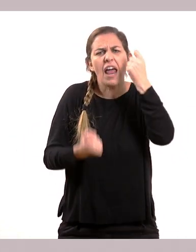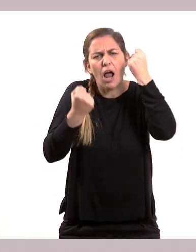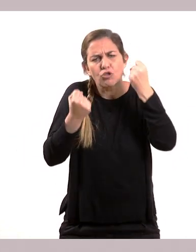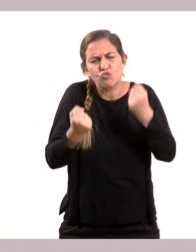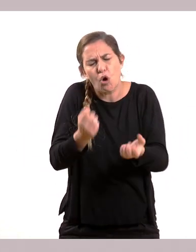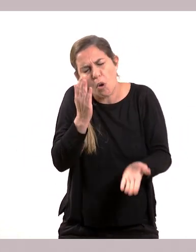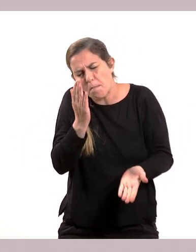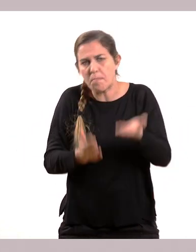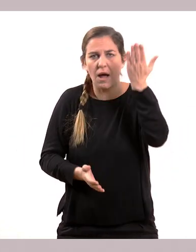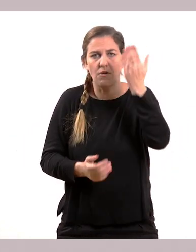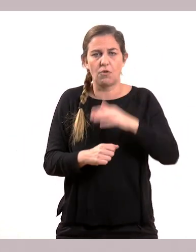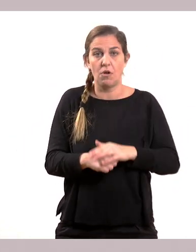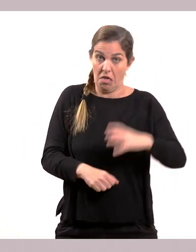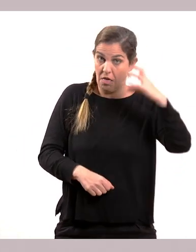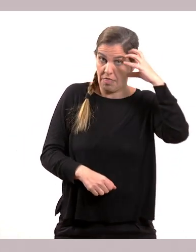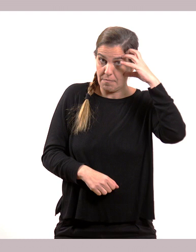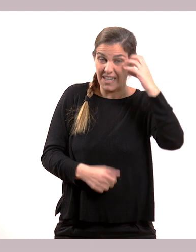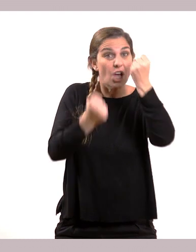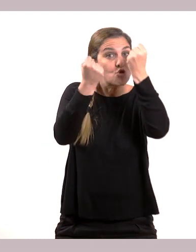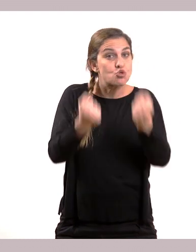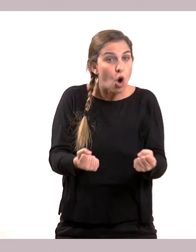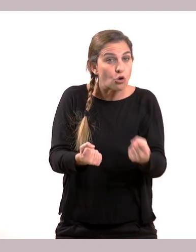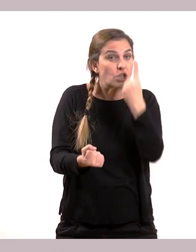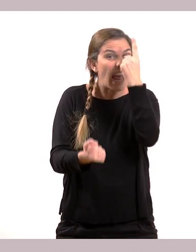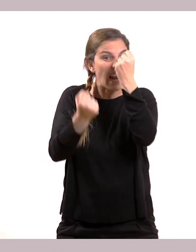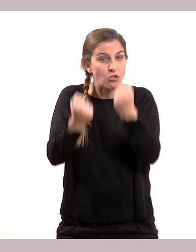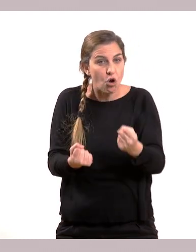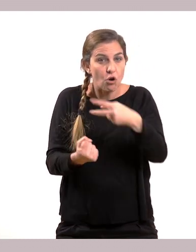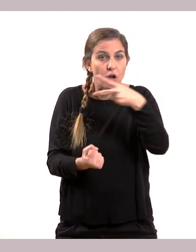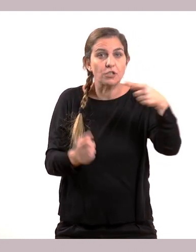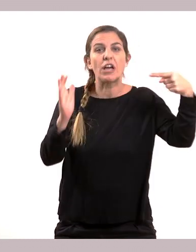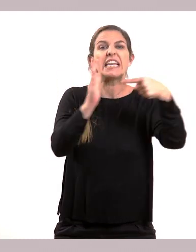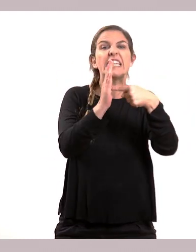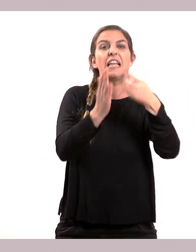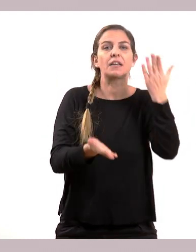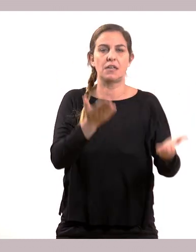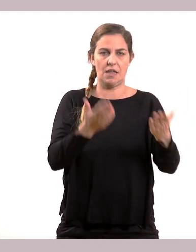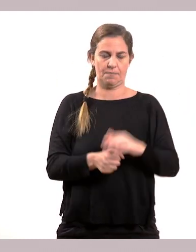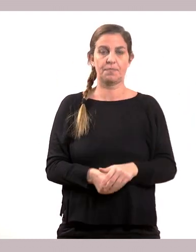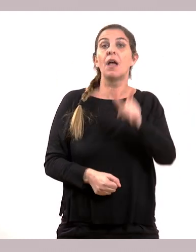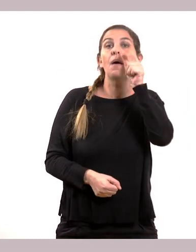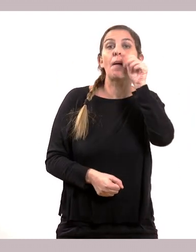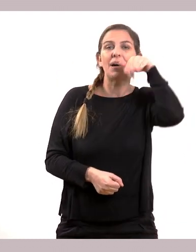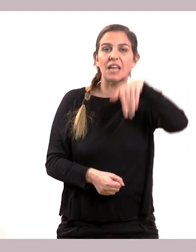σχεδόν. Και θυμόμαστε ότι ο τόνος είναι 1000 κιλά. Βλέπουμε λοιπόν, τον μπαμπά ελέφαντα είναι